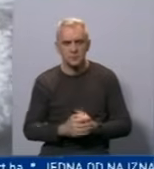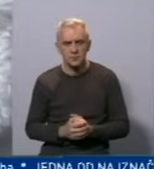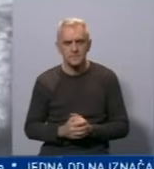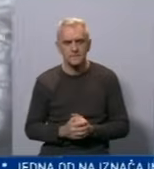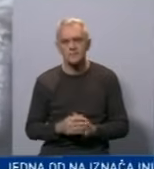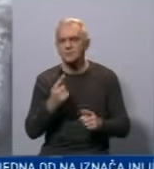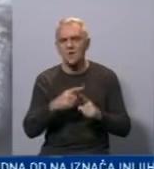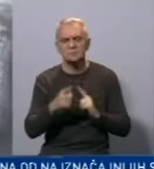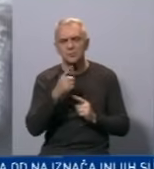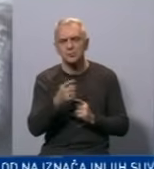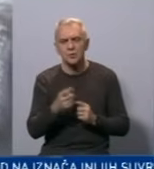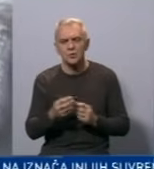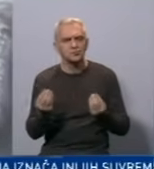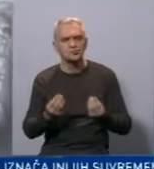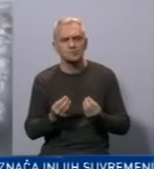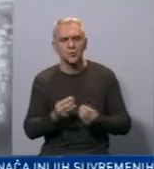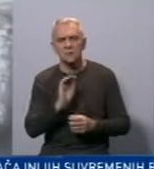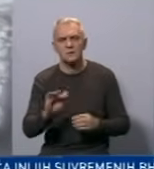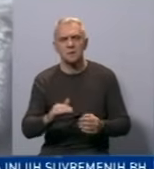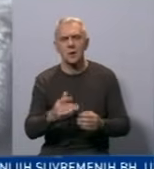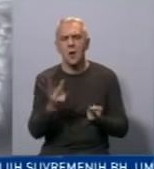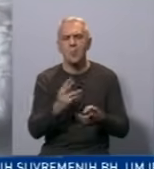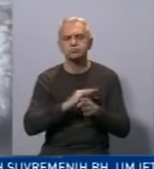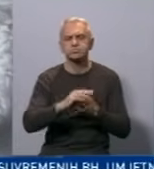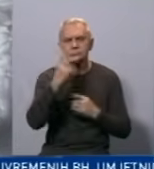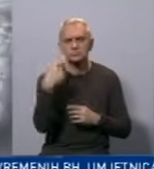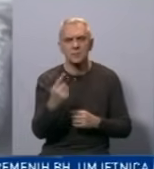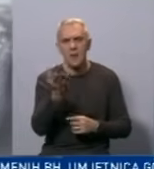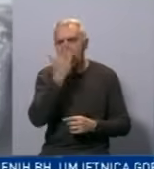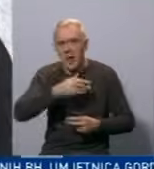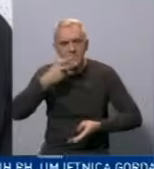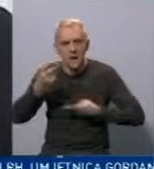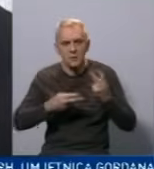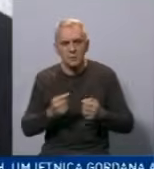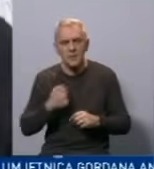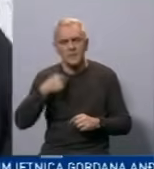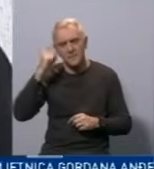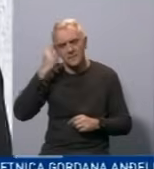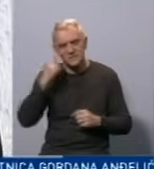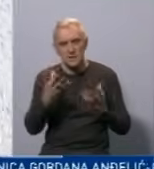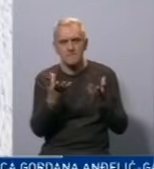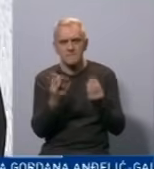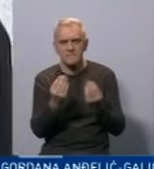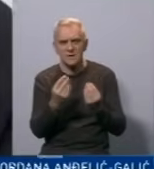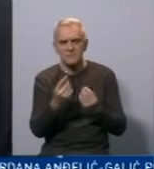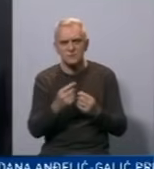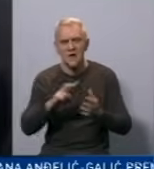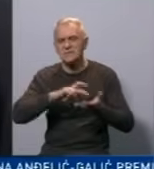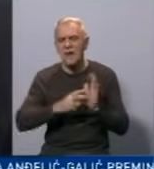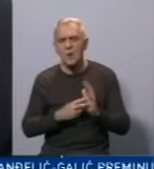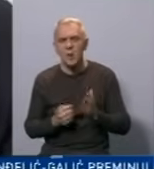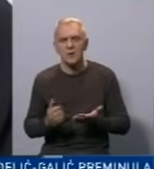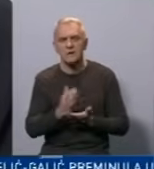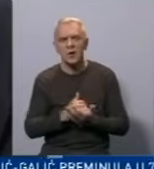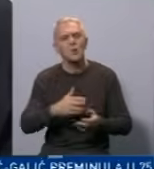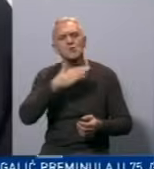vjerovatno zato što djeca su prepuštena sama sebi, nemaju kontrolu. Pa mislim da previše i telefoni i tehnologije venove i da